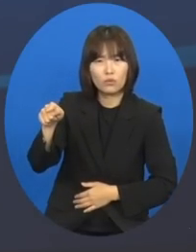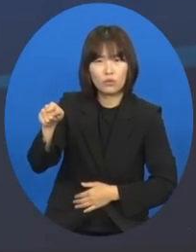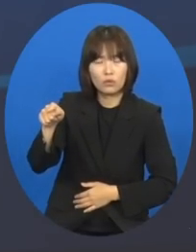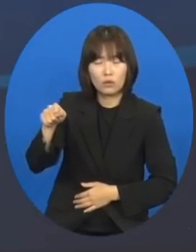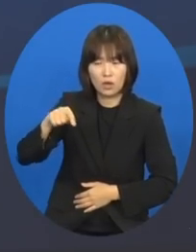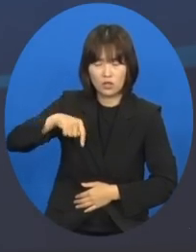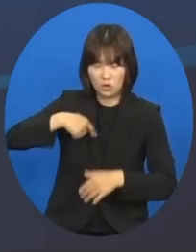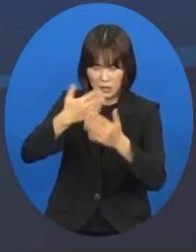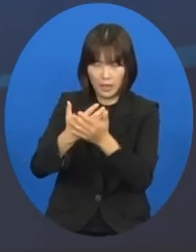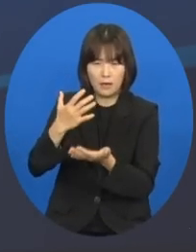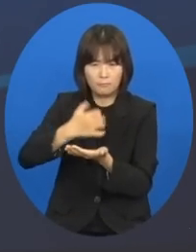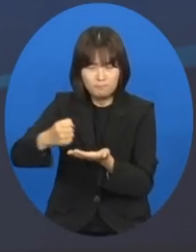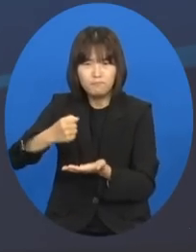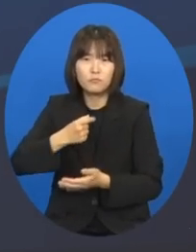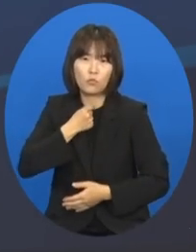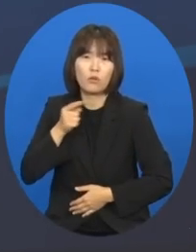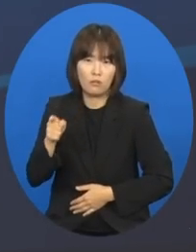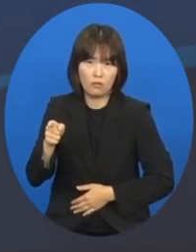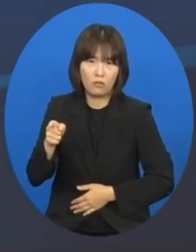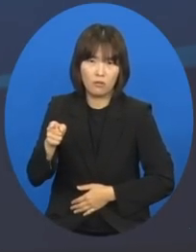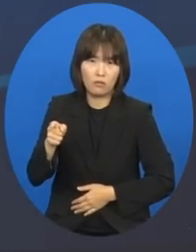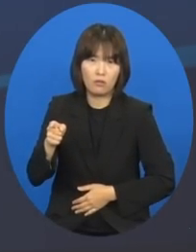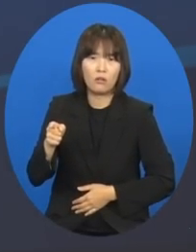것을 독차지하려고 하니까 전화